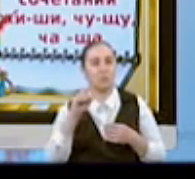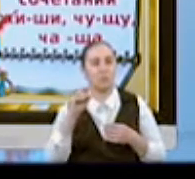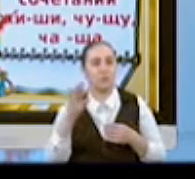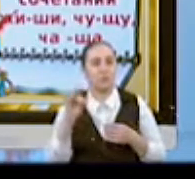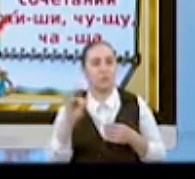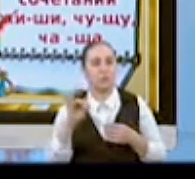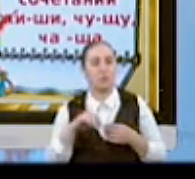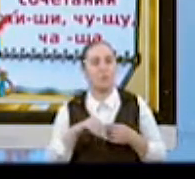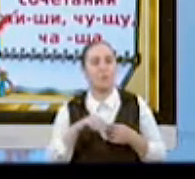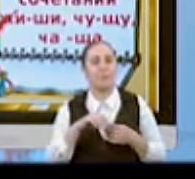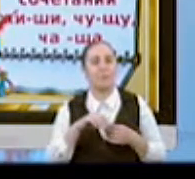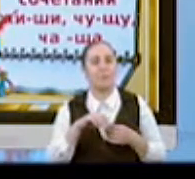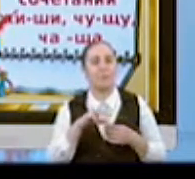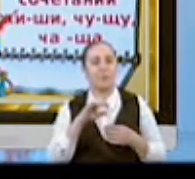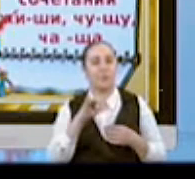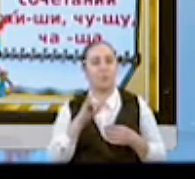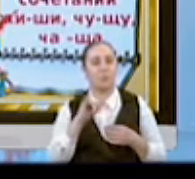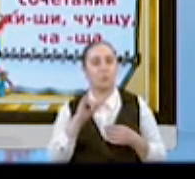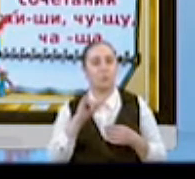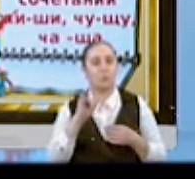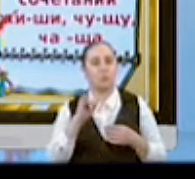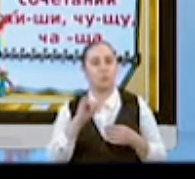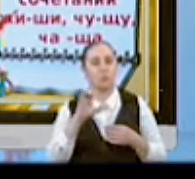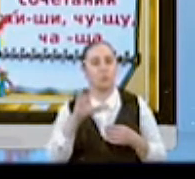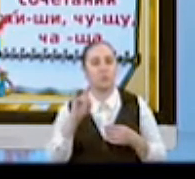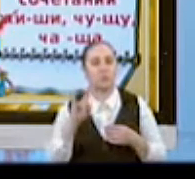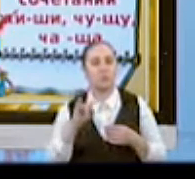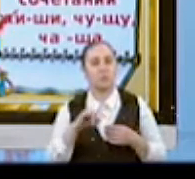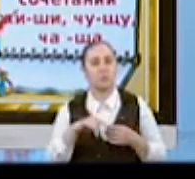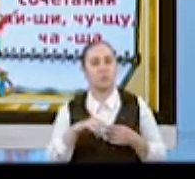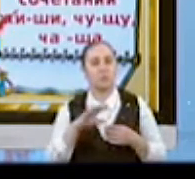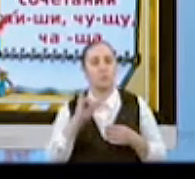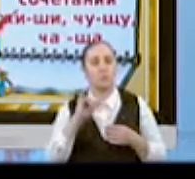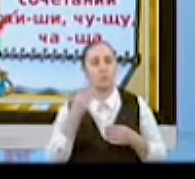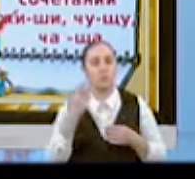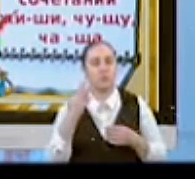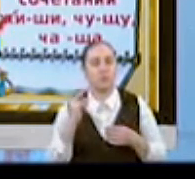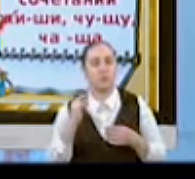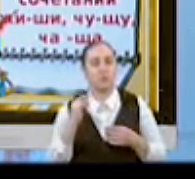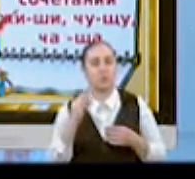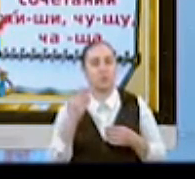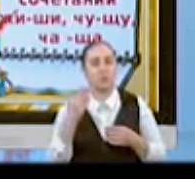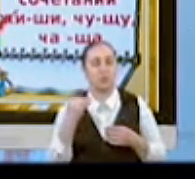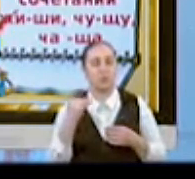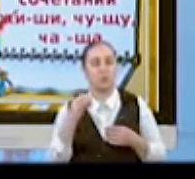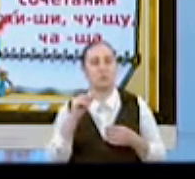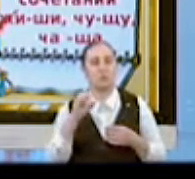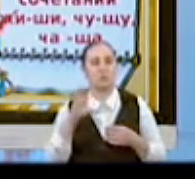«ужи», «усы», «уши», «часы»,